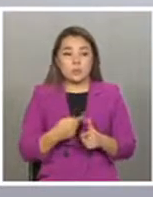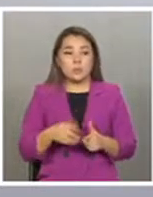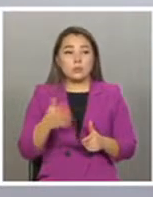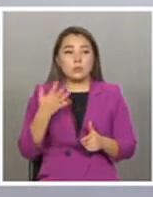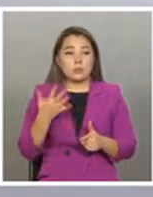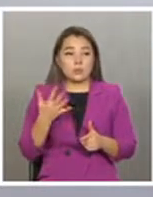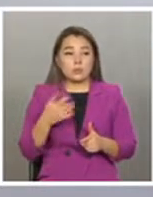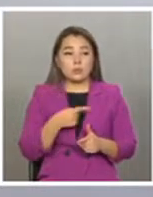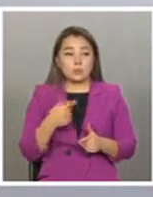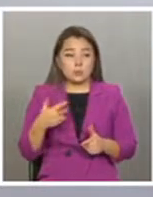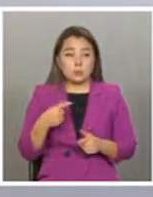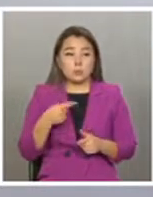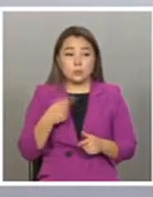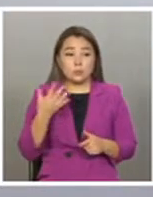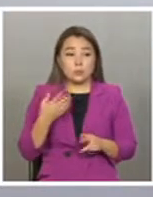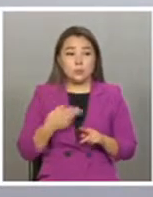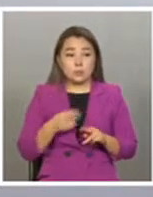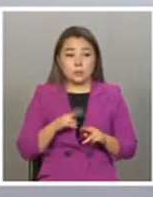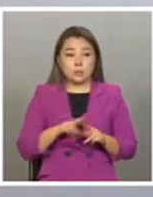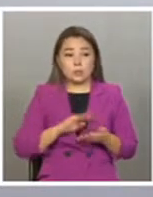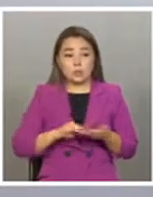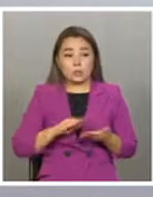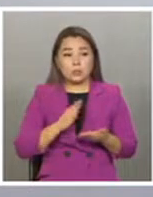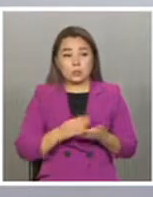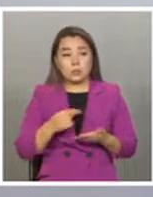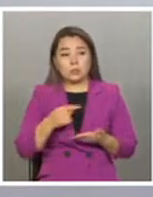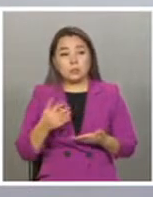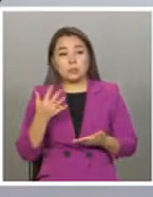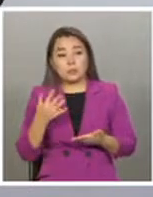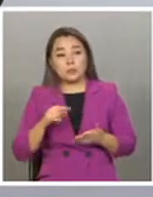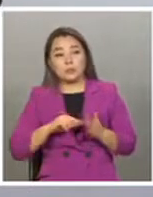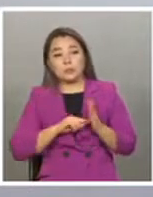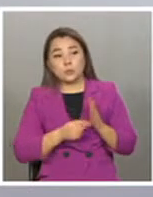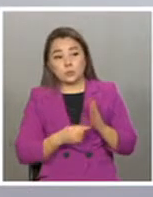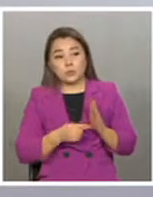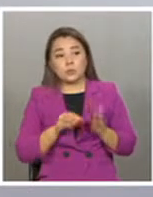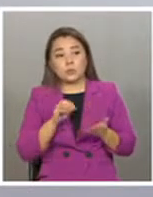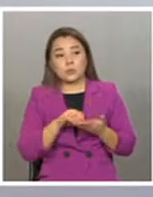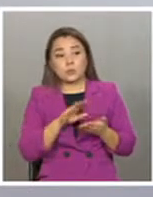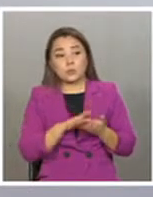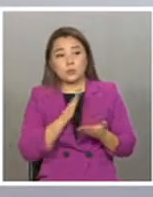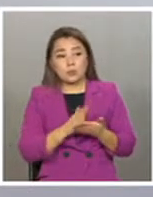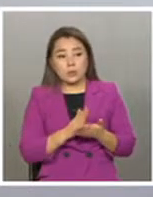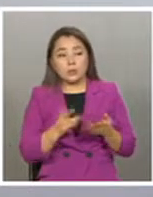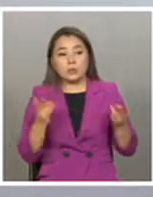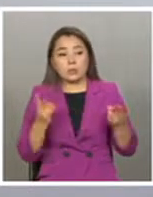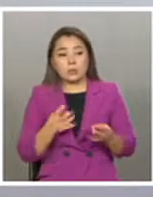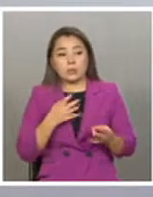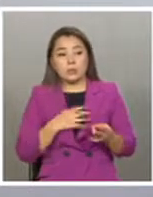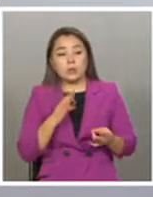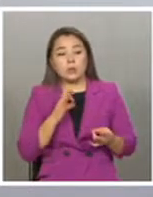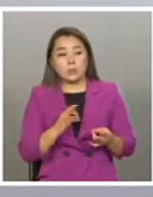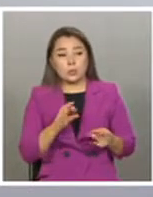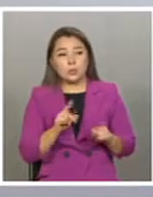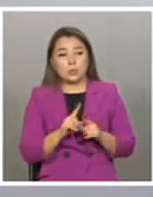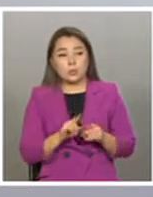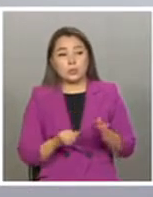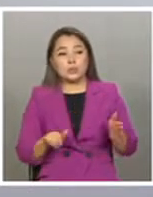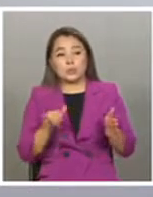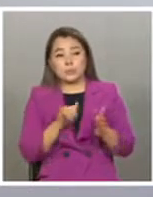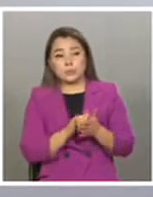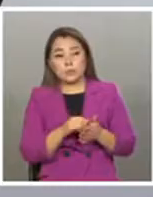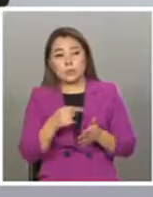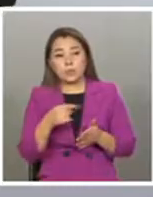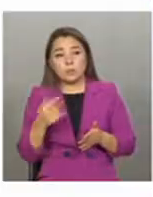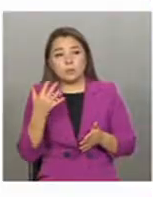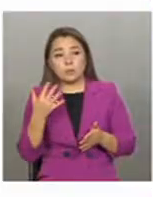5 саны берілетін болса, минус 5-тен кейін үтір таңбасын қоямыз да, қажетінше 0 цифрларын тіркеп, минус